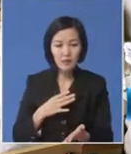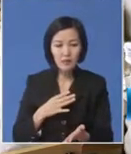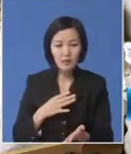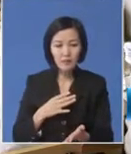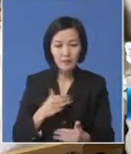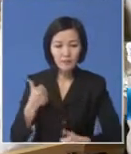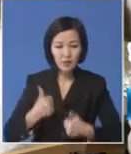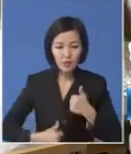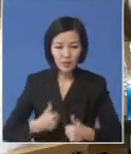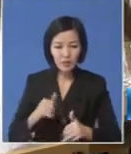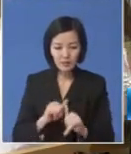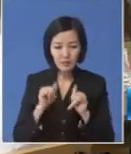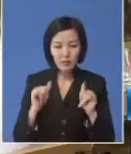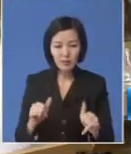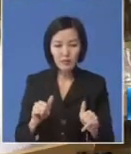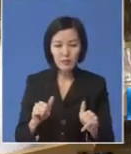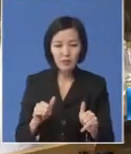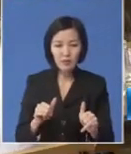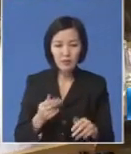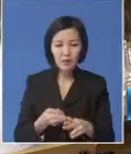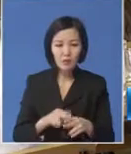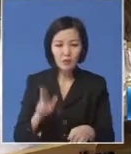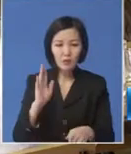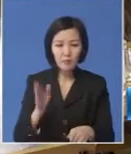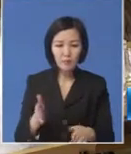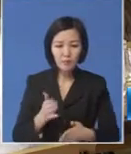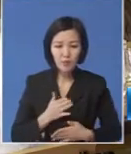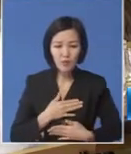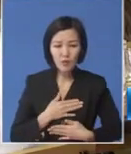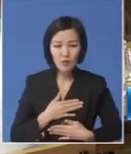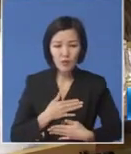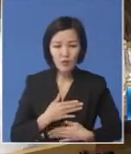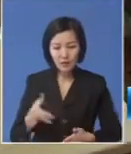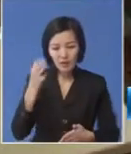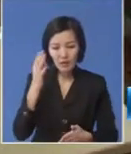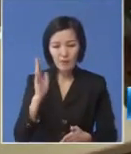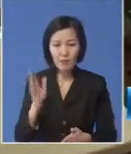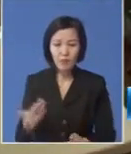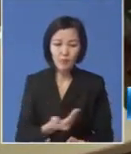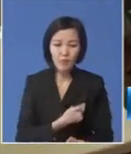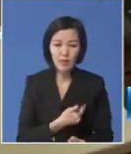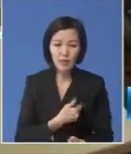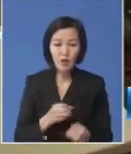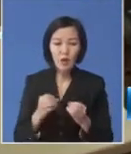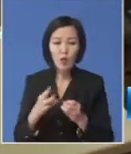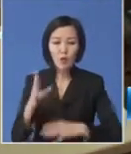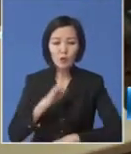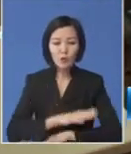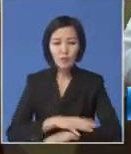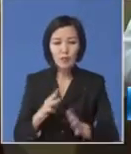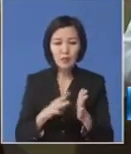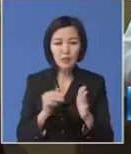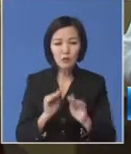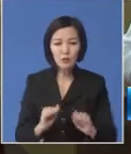жарысатын нелерінен де дамытты. Сондықтан мен болашақта бір ғалым болғым келеді. 13 пән 800 оқушы,